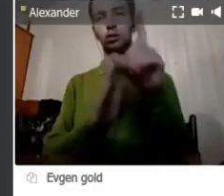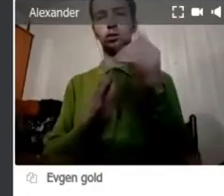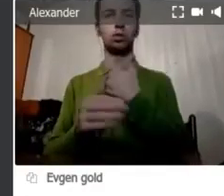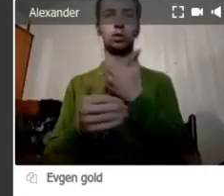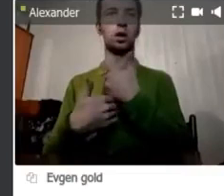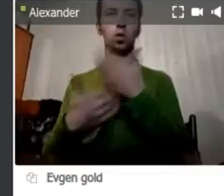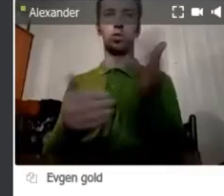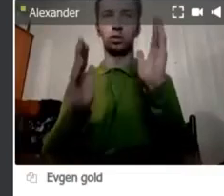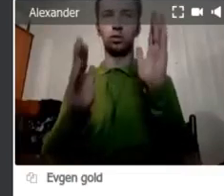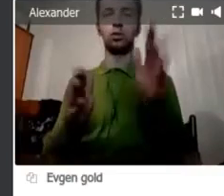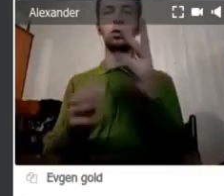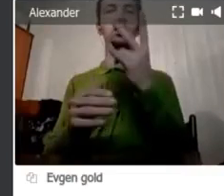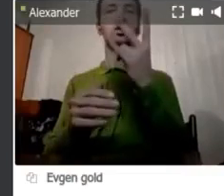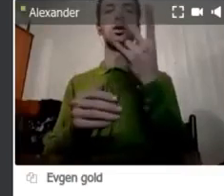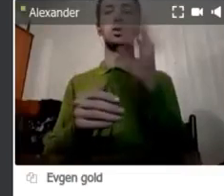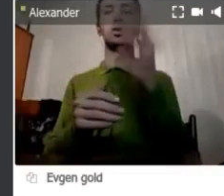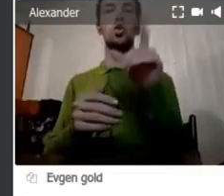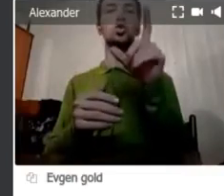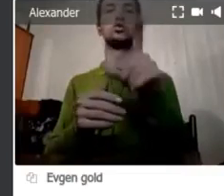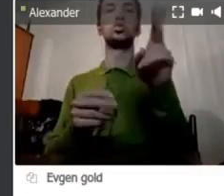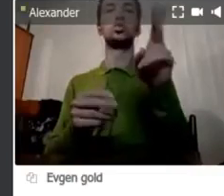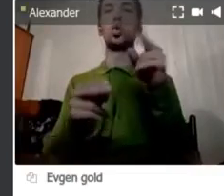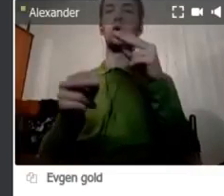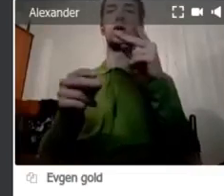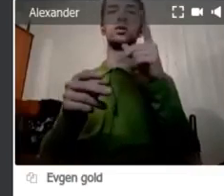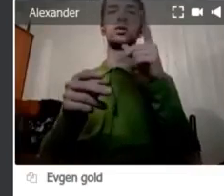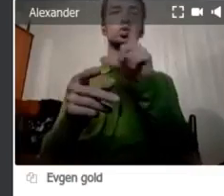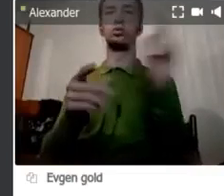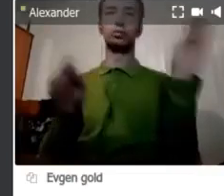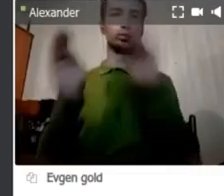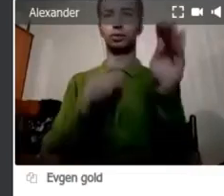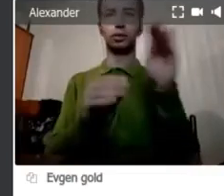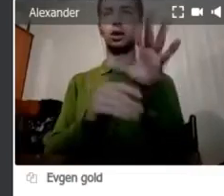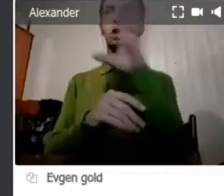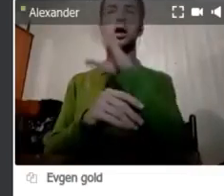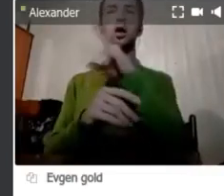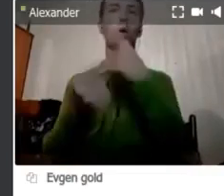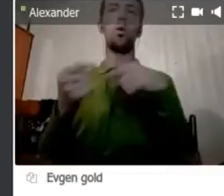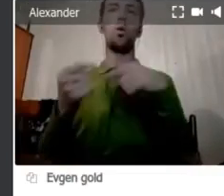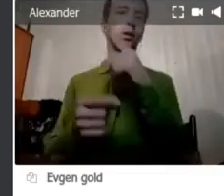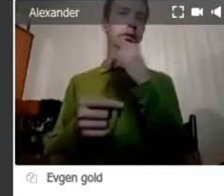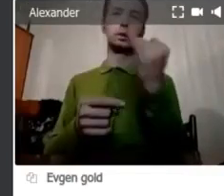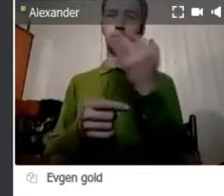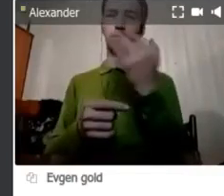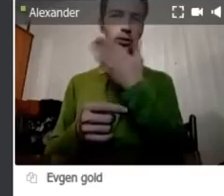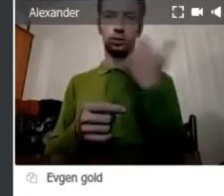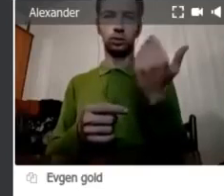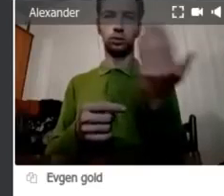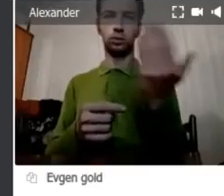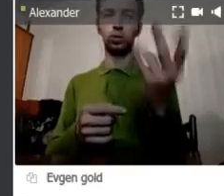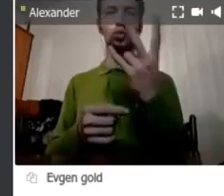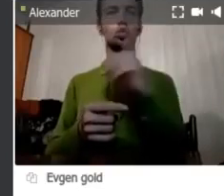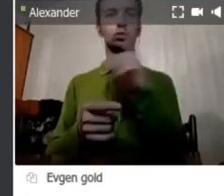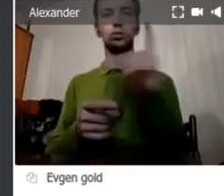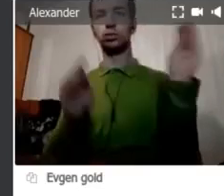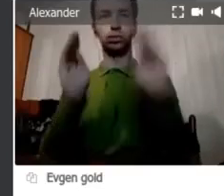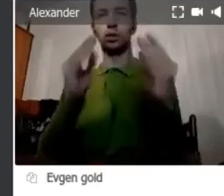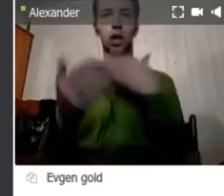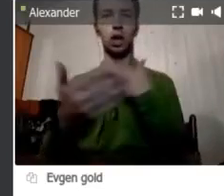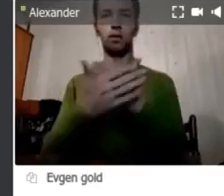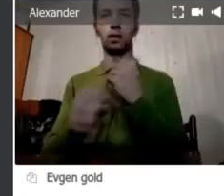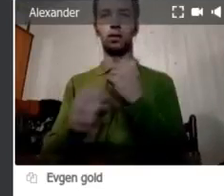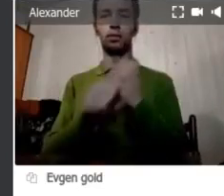приветствуем вас в Грузии с 20 по 31 июня. К нам в гости приезжает группа сильных